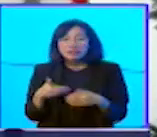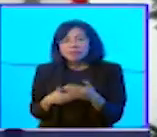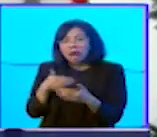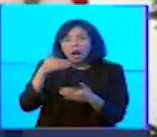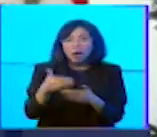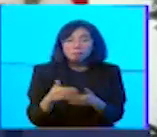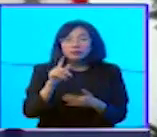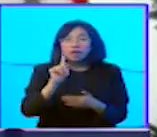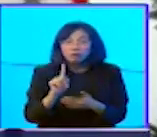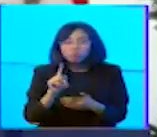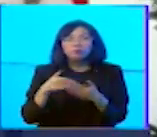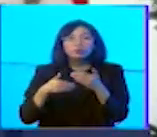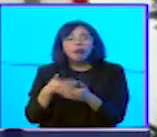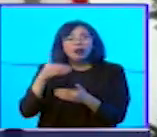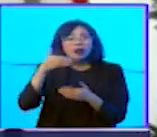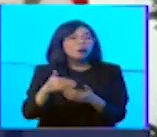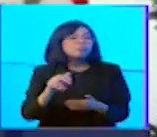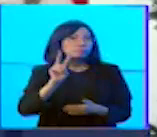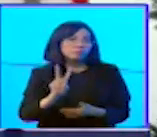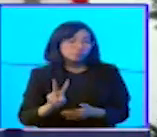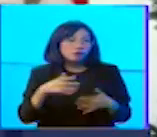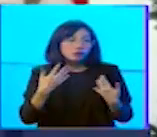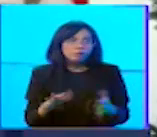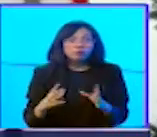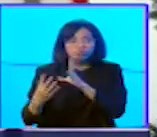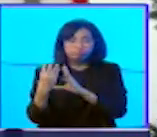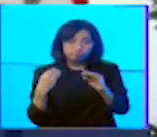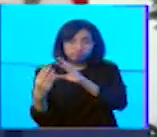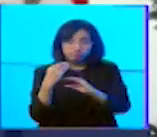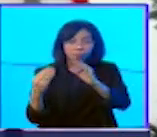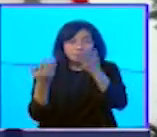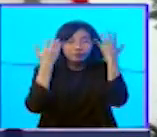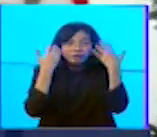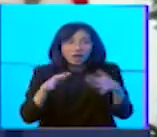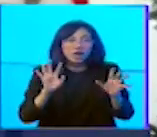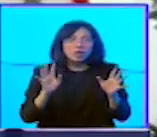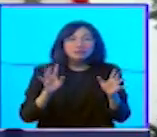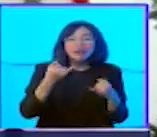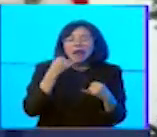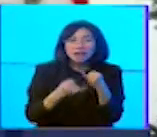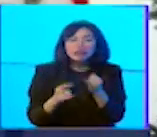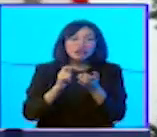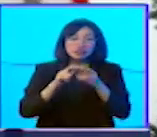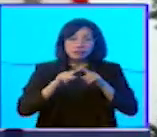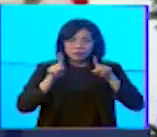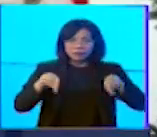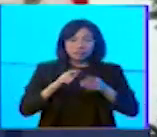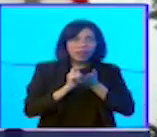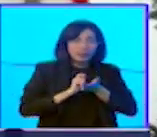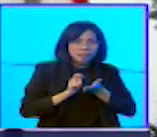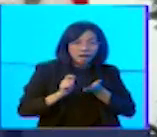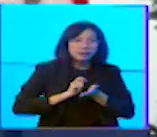dan 2. Dan pertemuan ditutup dengan penandatanganan letter of intent terkait dengan